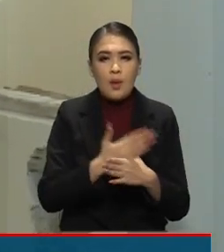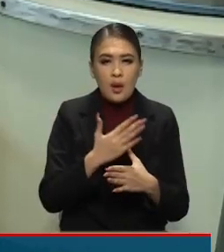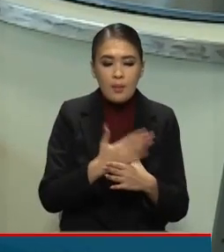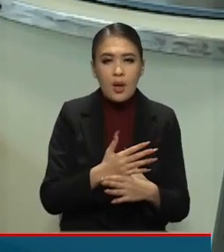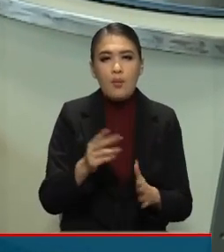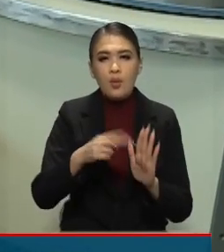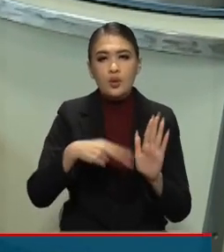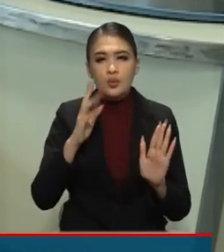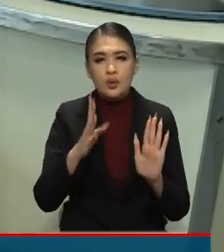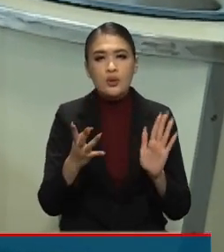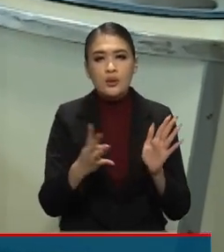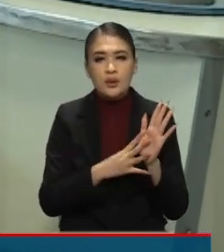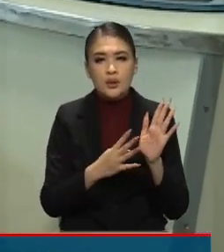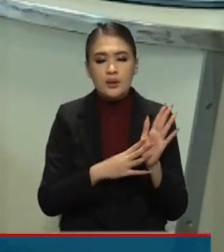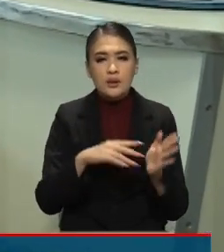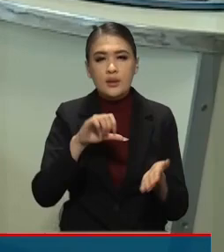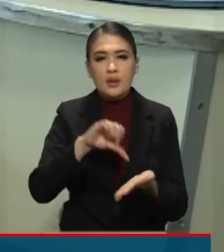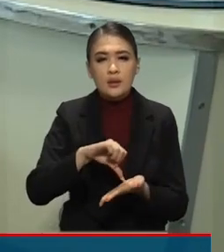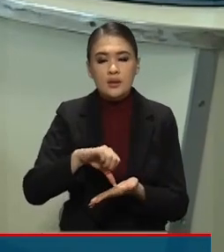побывает на девя